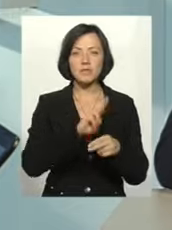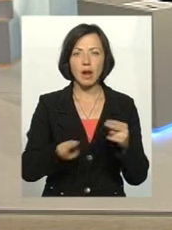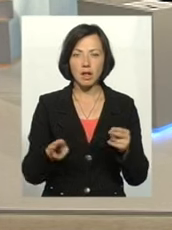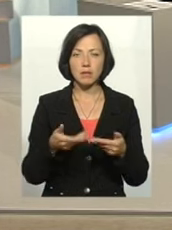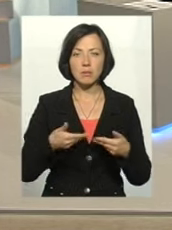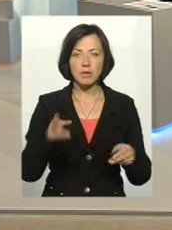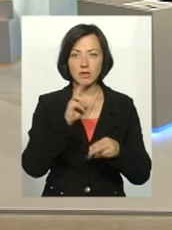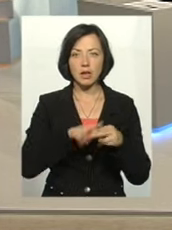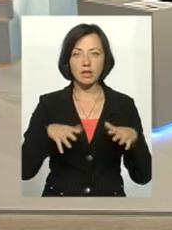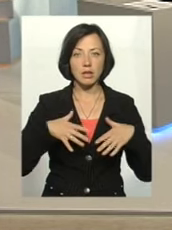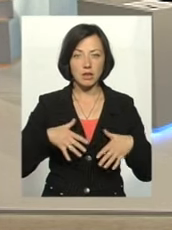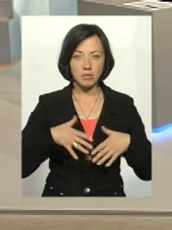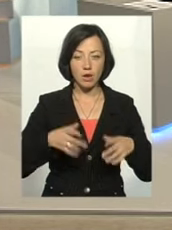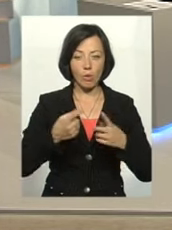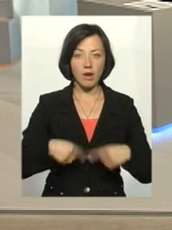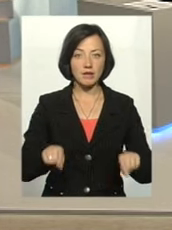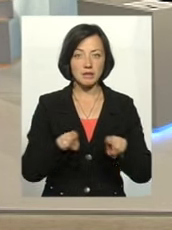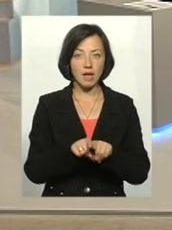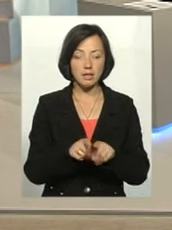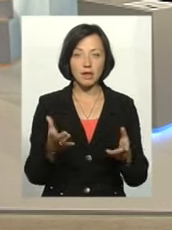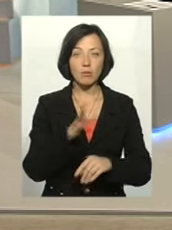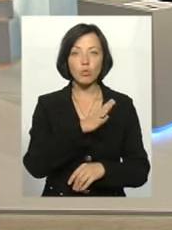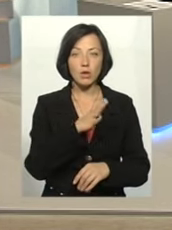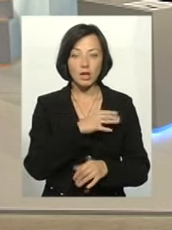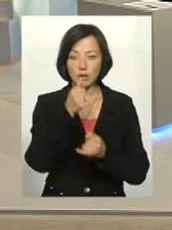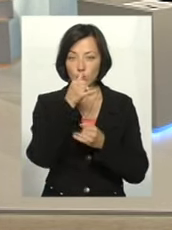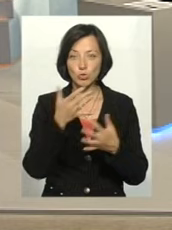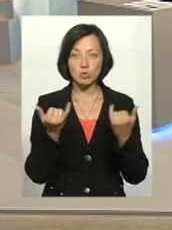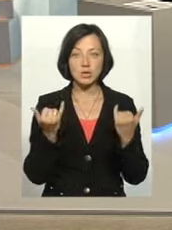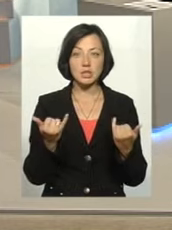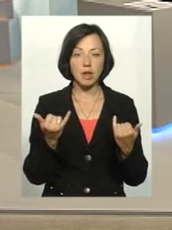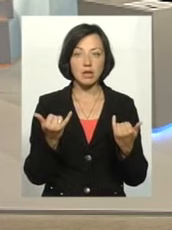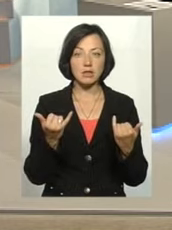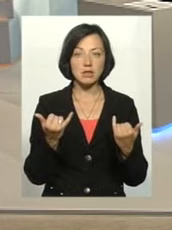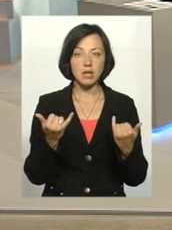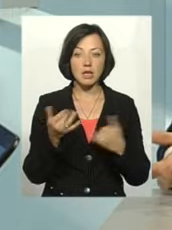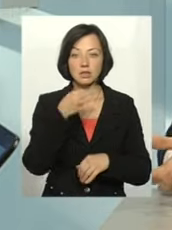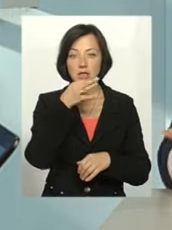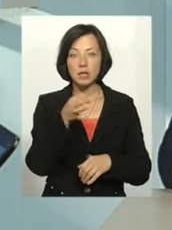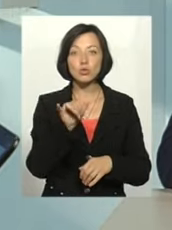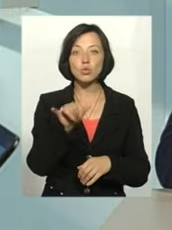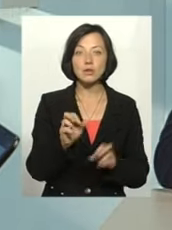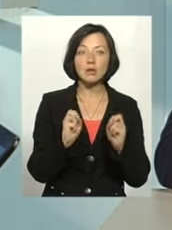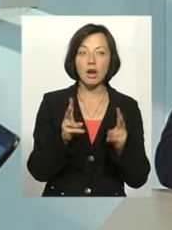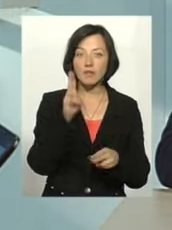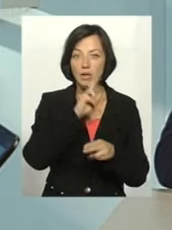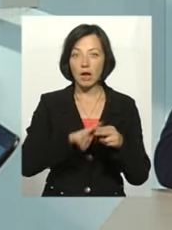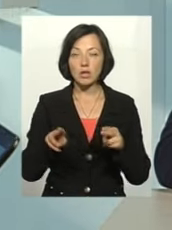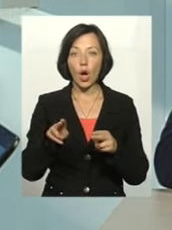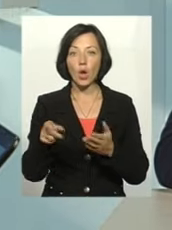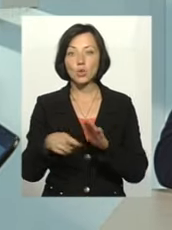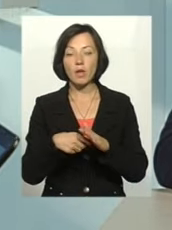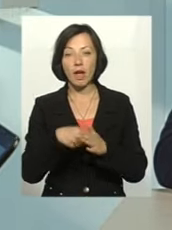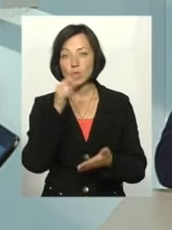Ми втратили Крим, кримські організації, які були, які не можуть зараз сказати, що в них і як. Ми втратили Донецьк,